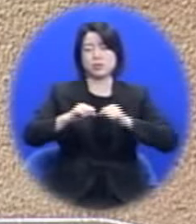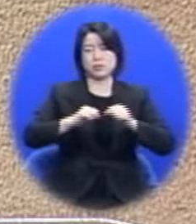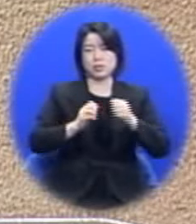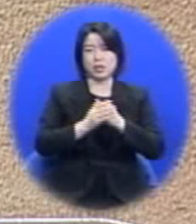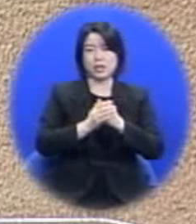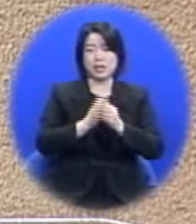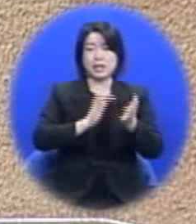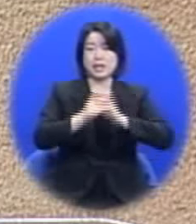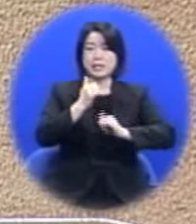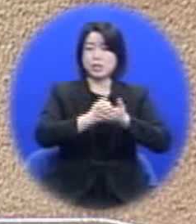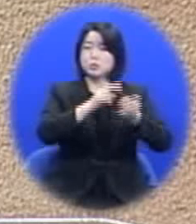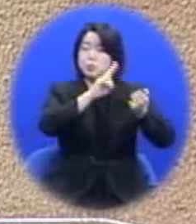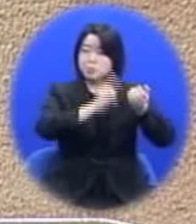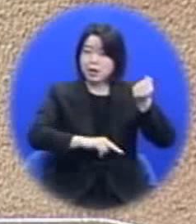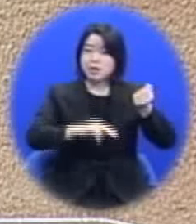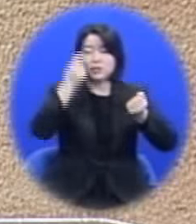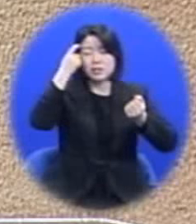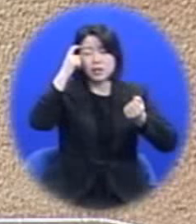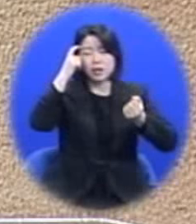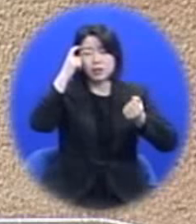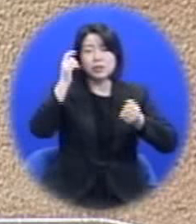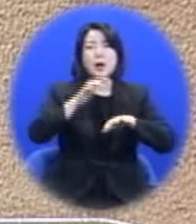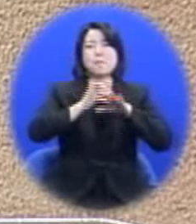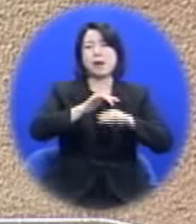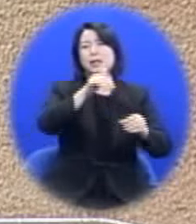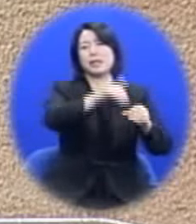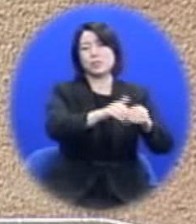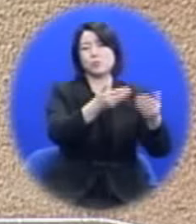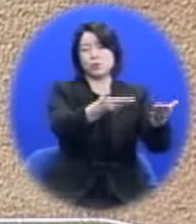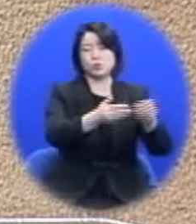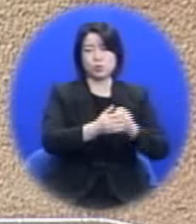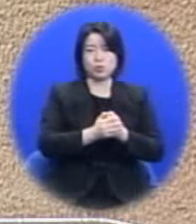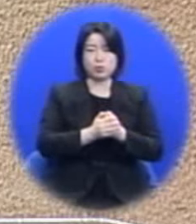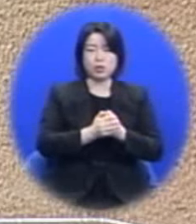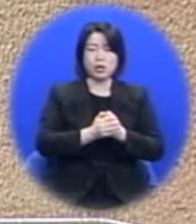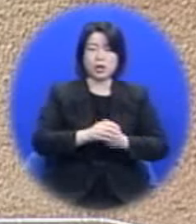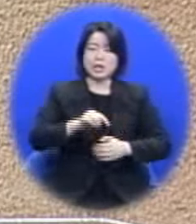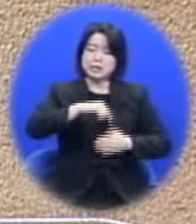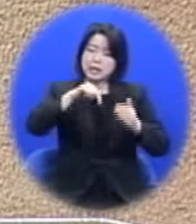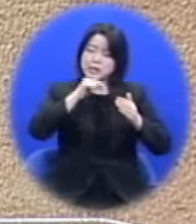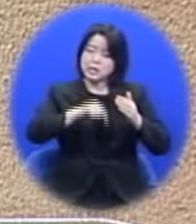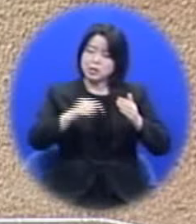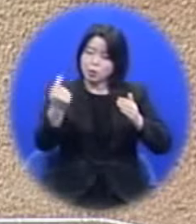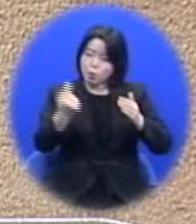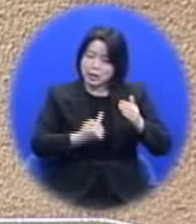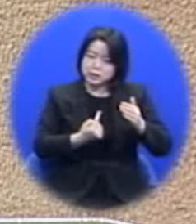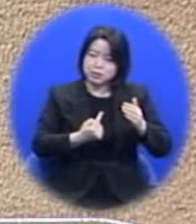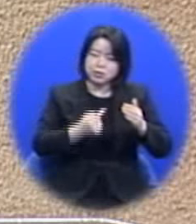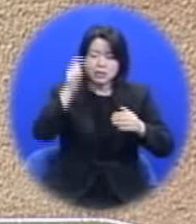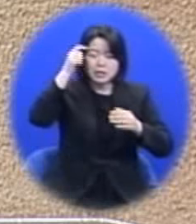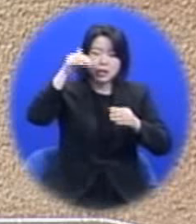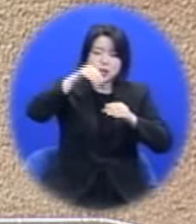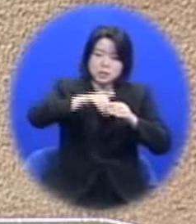생각. 가론 유다는 마귀가 자기 속에 들어와서 그런 생각을 넣어 줄 거라고는 생각도 안 했어요. 그러니까